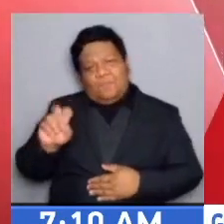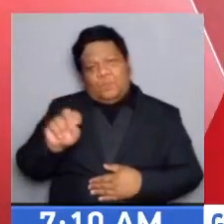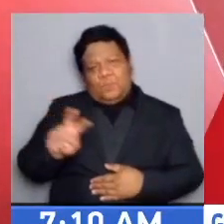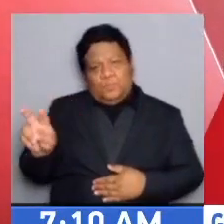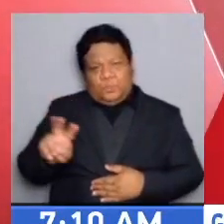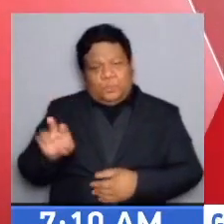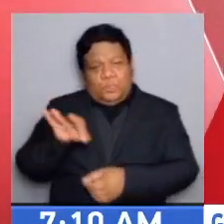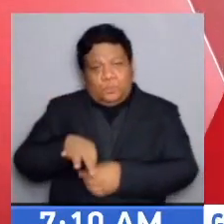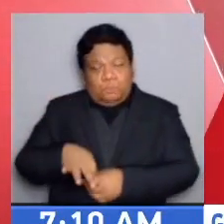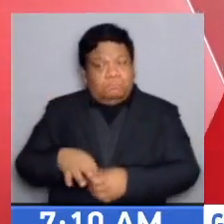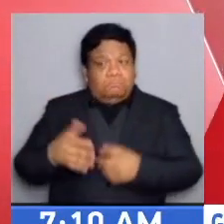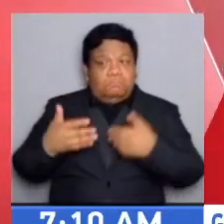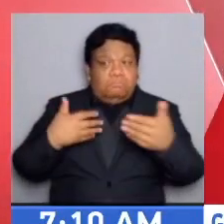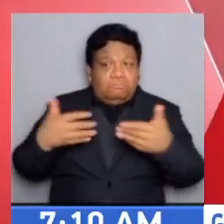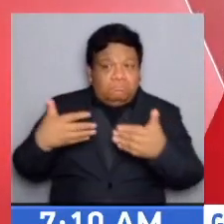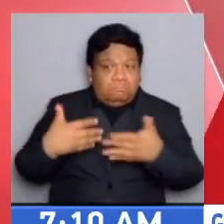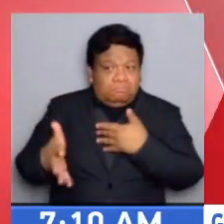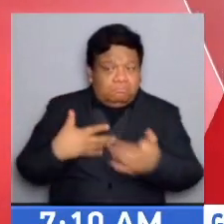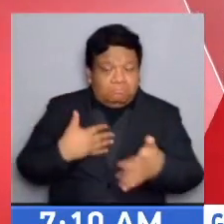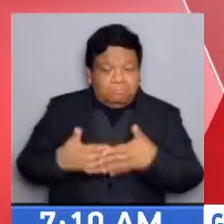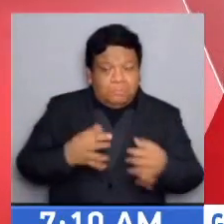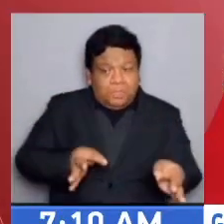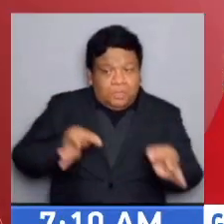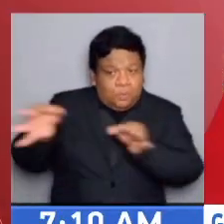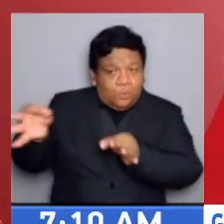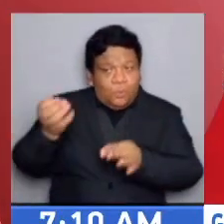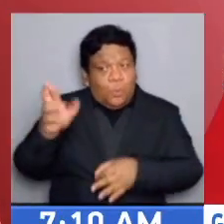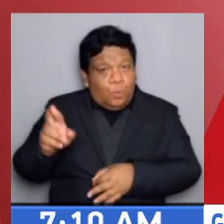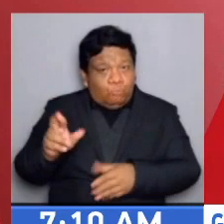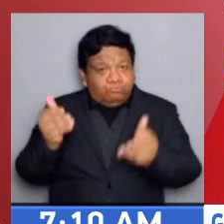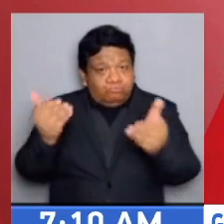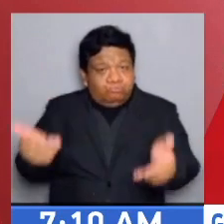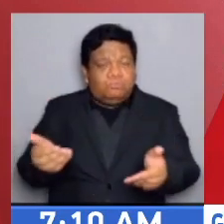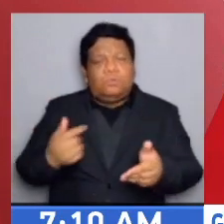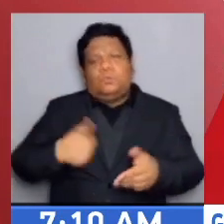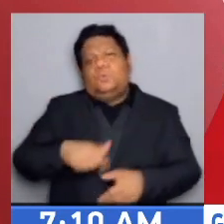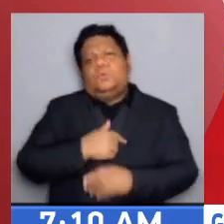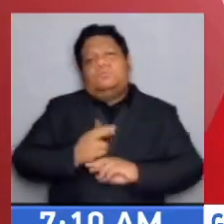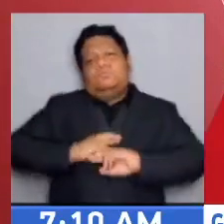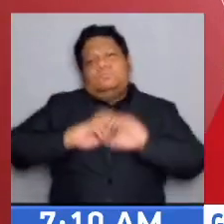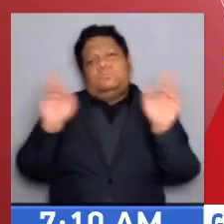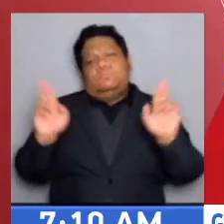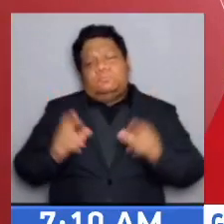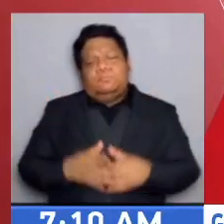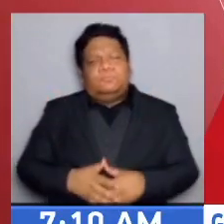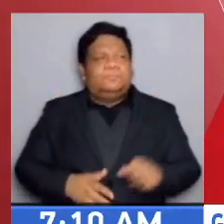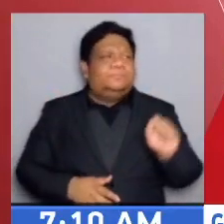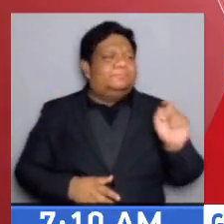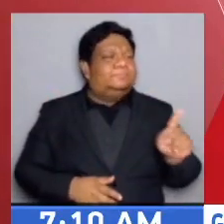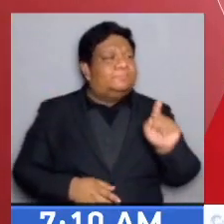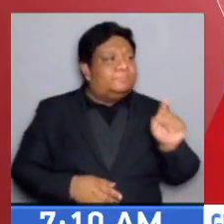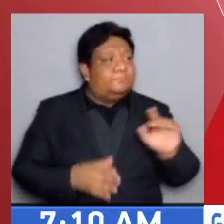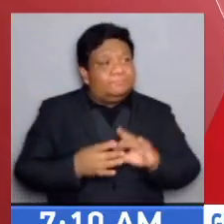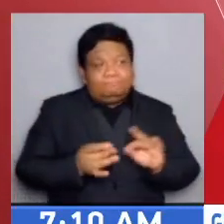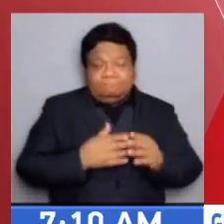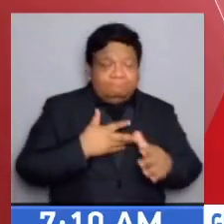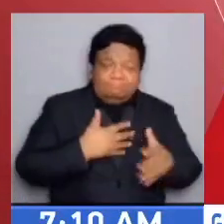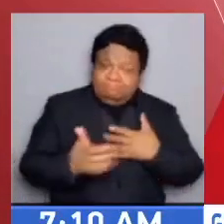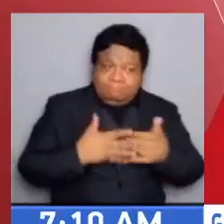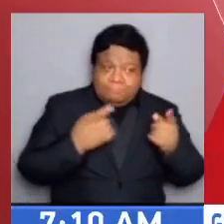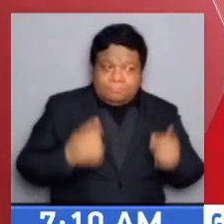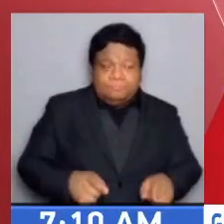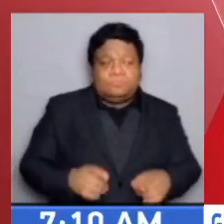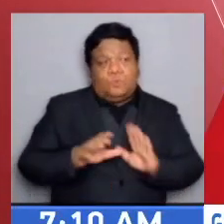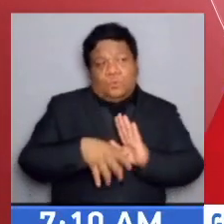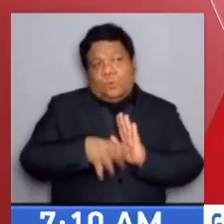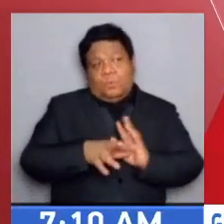hindi, andyan po lahat yan at nakahanda po ang COMELEC. Okay, either scenario yon, nabanggit nyo nga po, either way, handa ang COMELEC. Yung mga